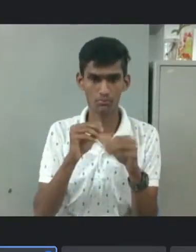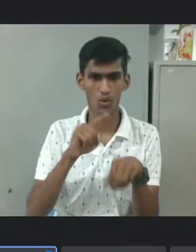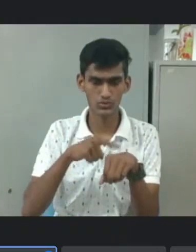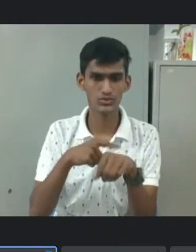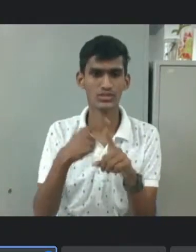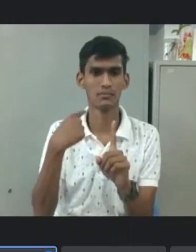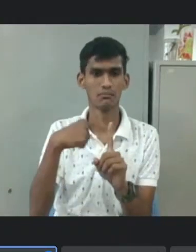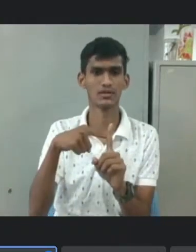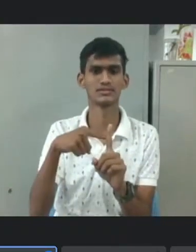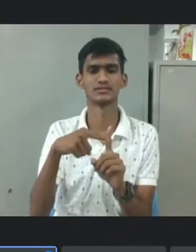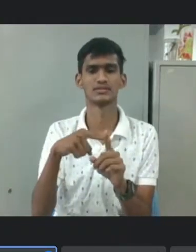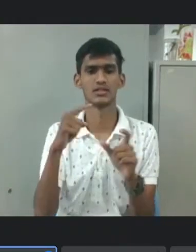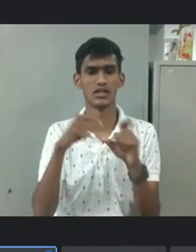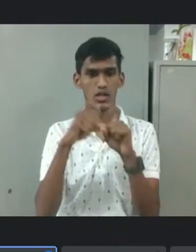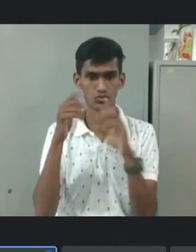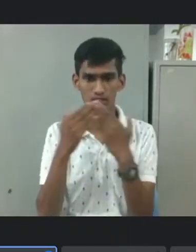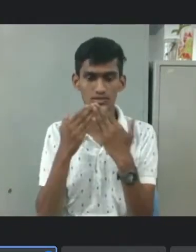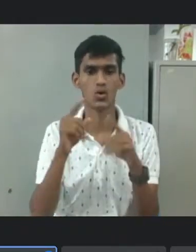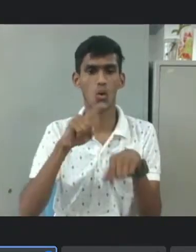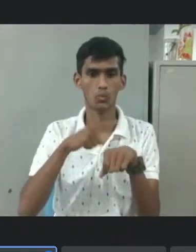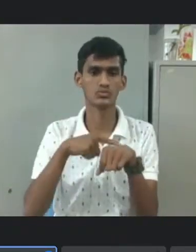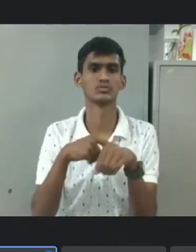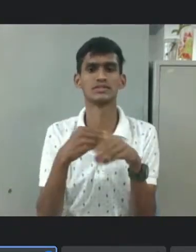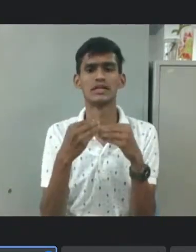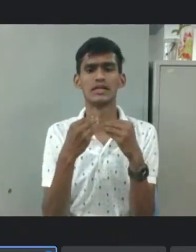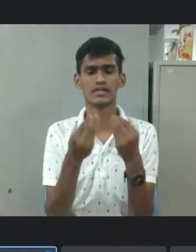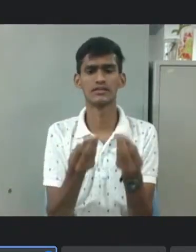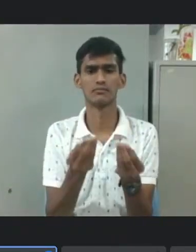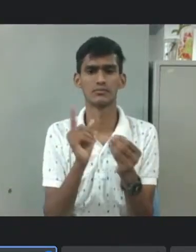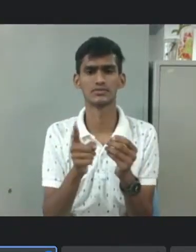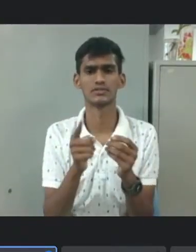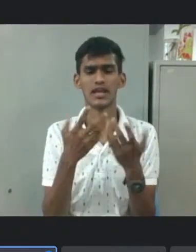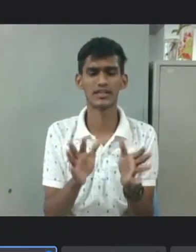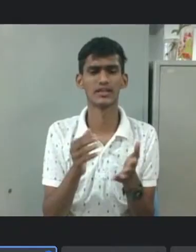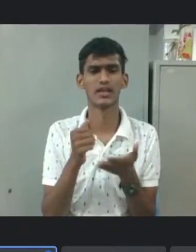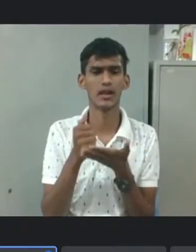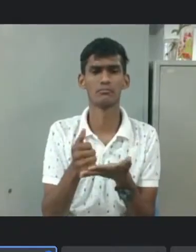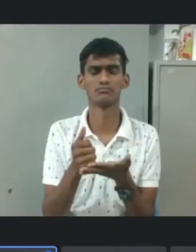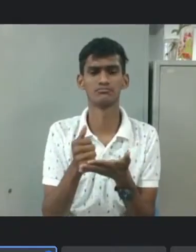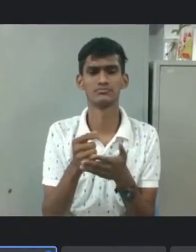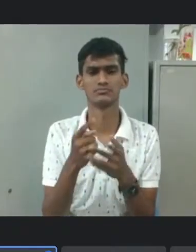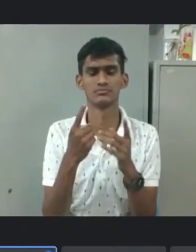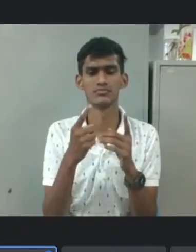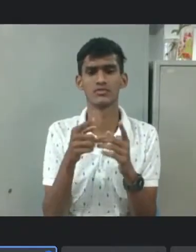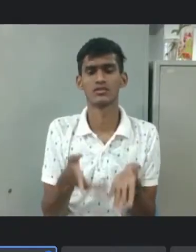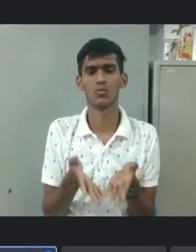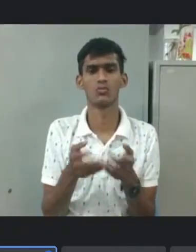ബുദ്ധിവൈകല്യമുള്ളവർക്ക് അപ്പൊ പഠിക്കാന് കാരണം നടക്കണേ എന്തെങ്കിലുമൊക്കെ ചെറിയ കാര്യങ്ങൾ ചെയ്യാൻ പറ്റണ മക്കള്